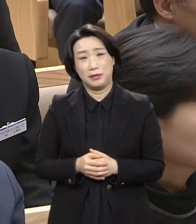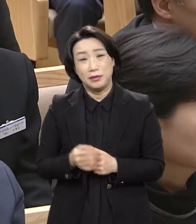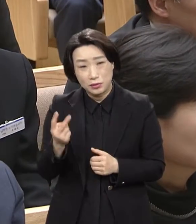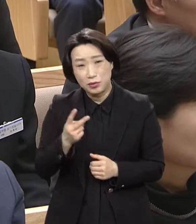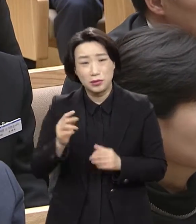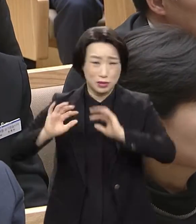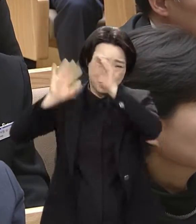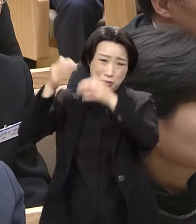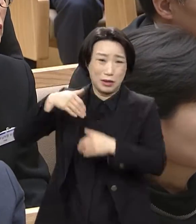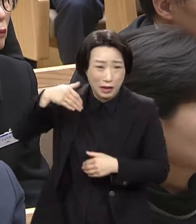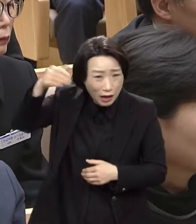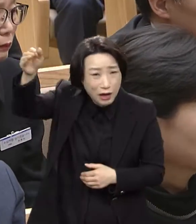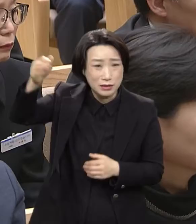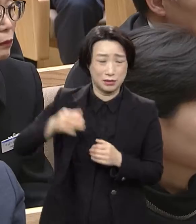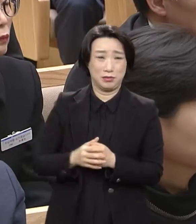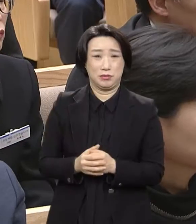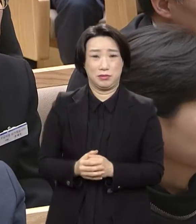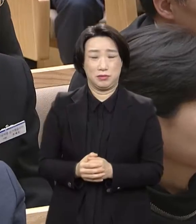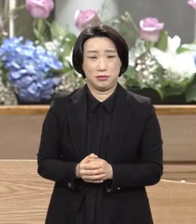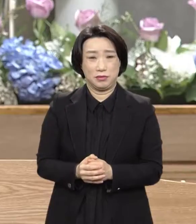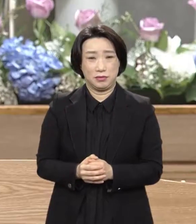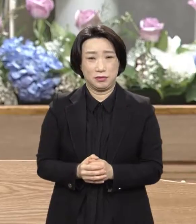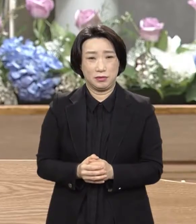그리고 천국 가자.